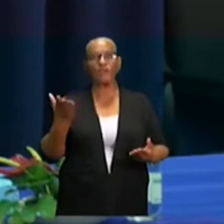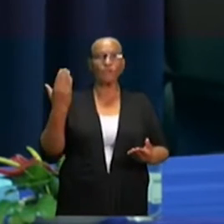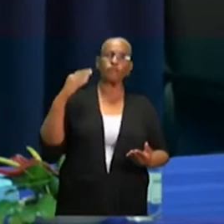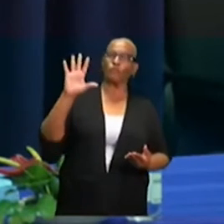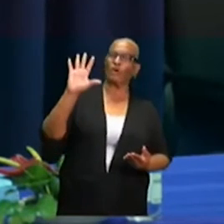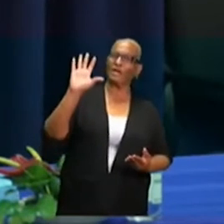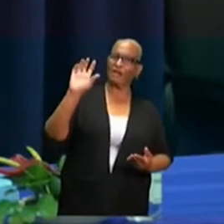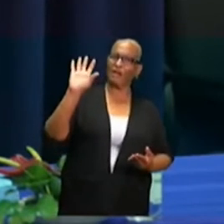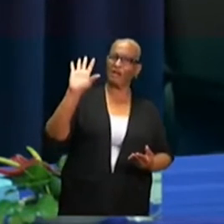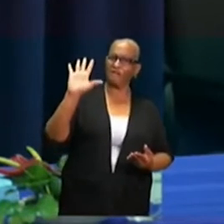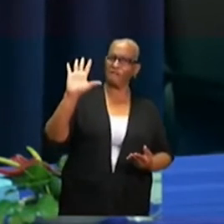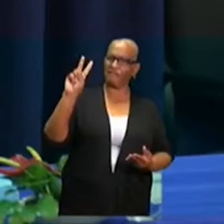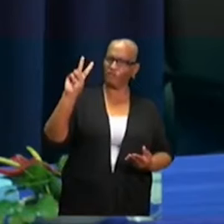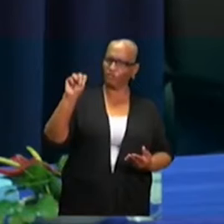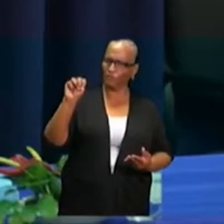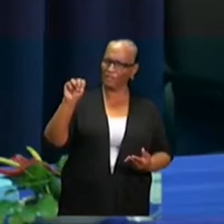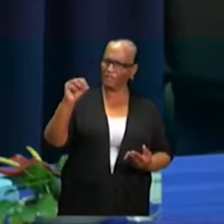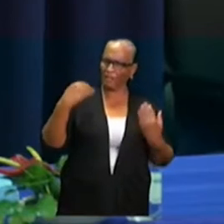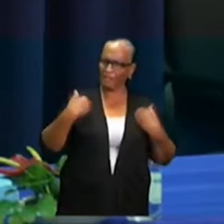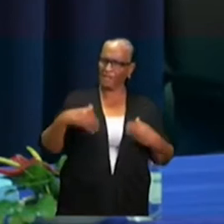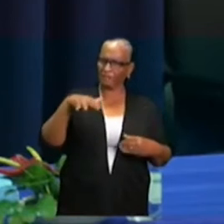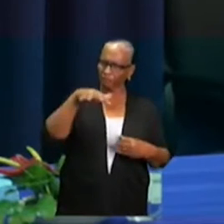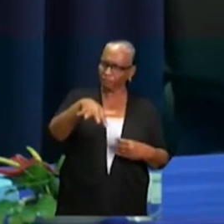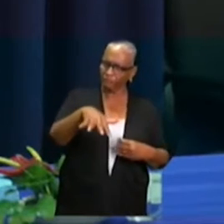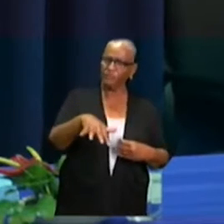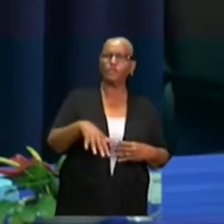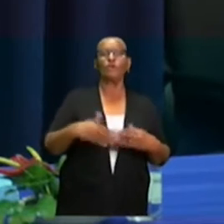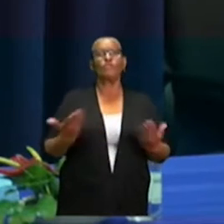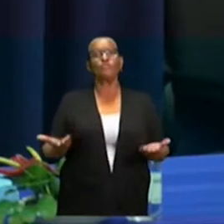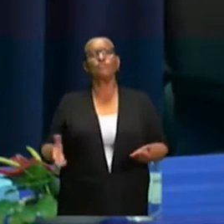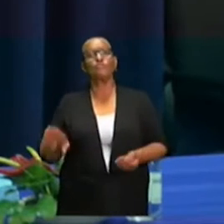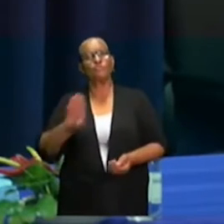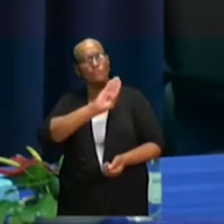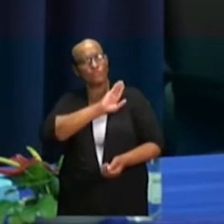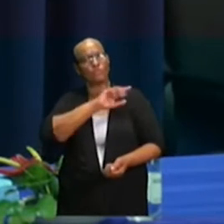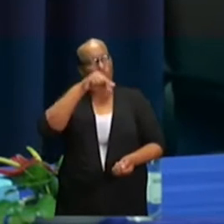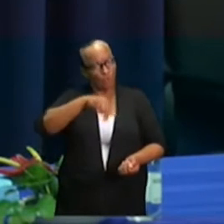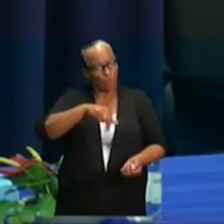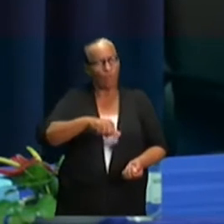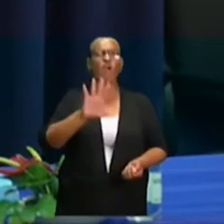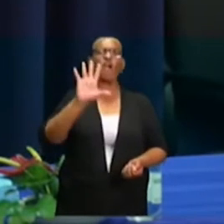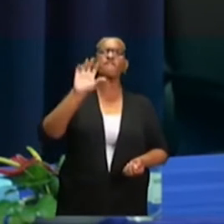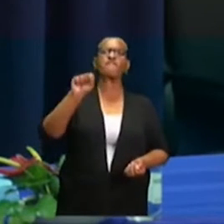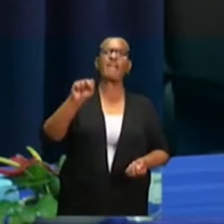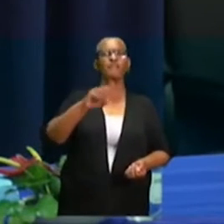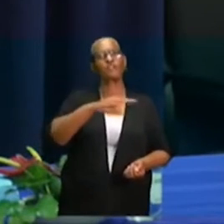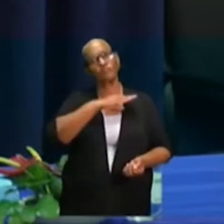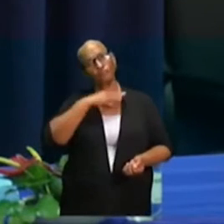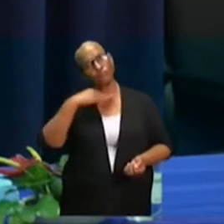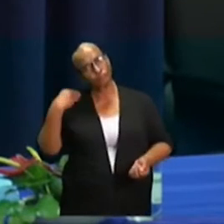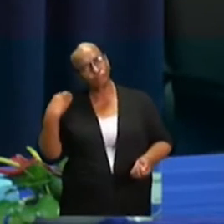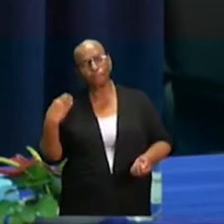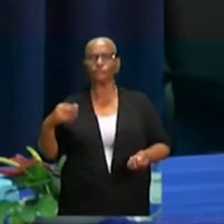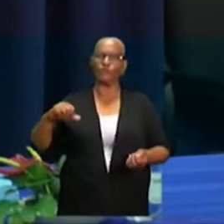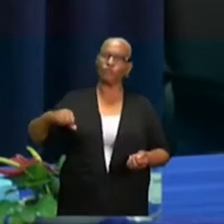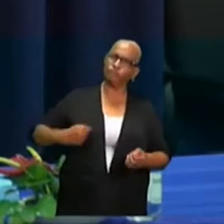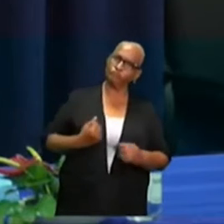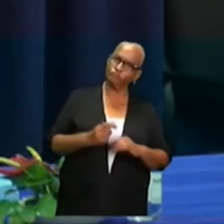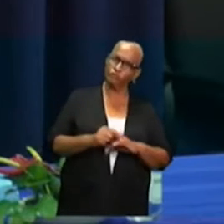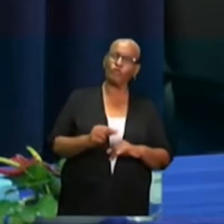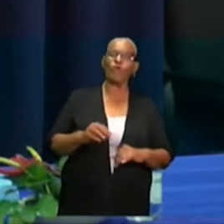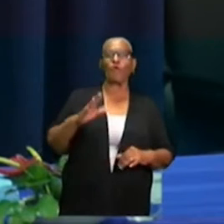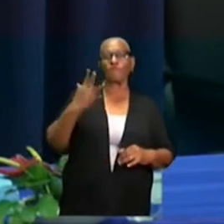25 personen. En dat is dus nu ook gelijk getrokken naar 50 personen. Met natuurlijk de